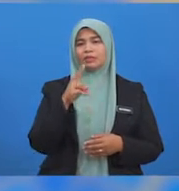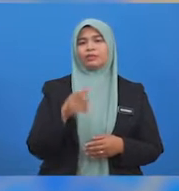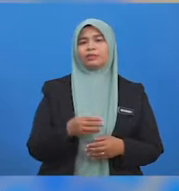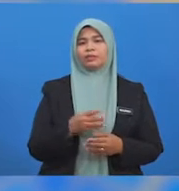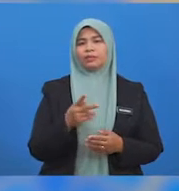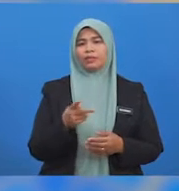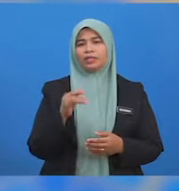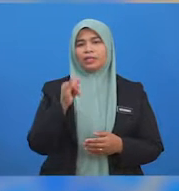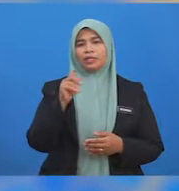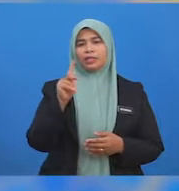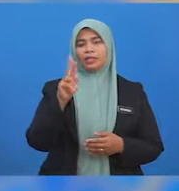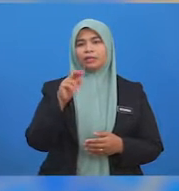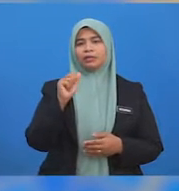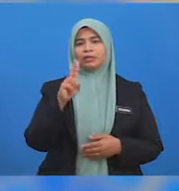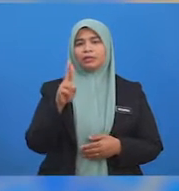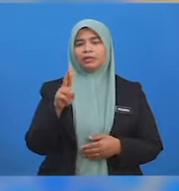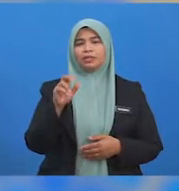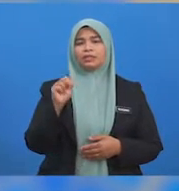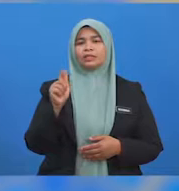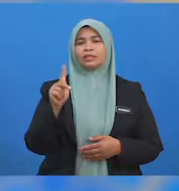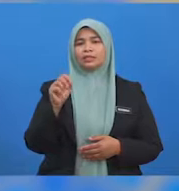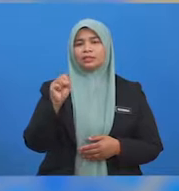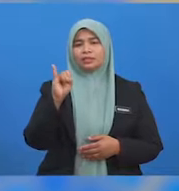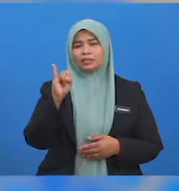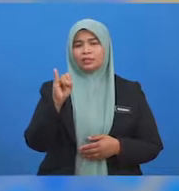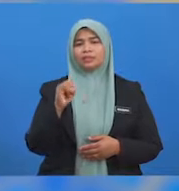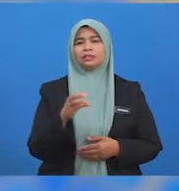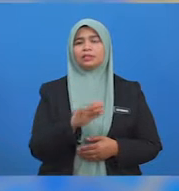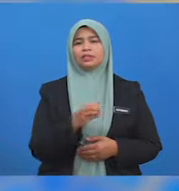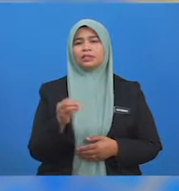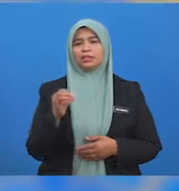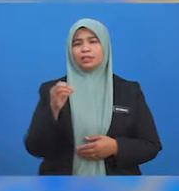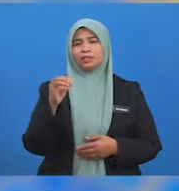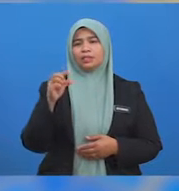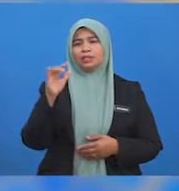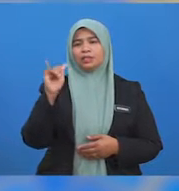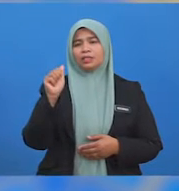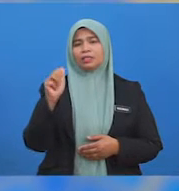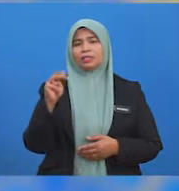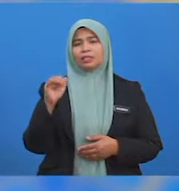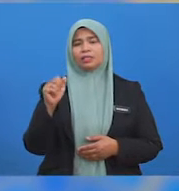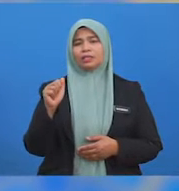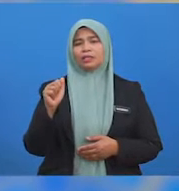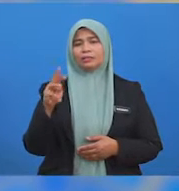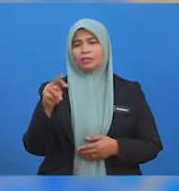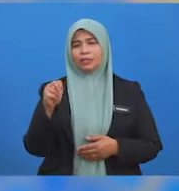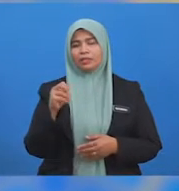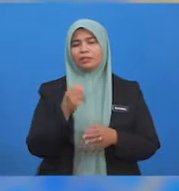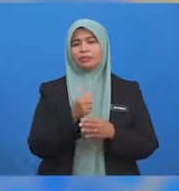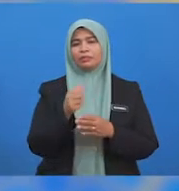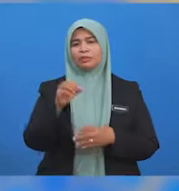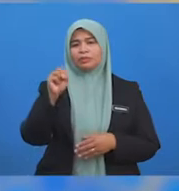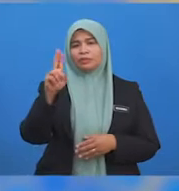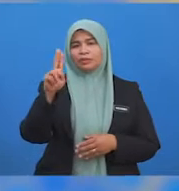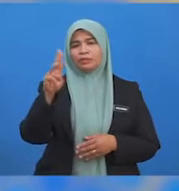al-yamin, iaitu sumpah. Apabila aspek ini dipenuhi, maka